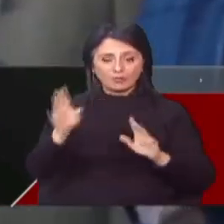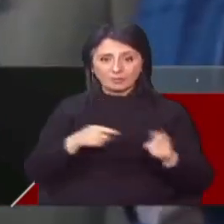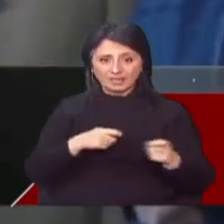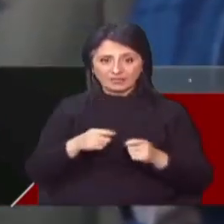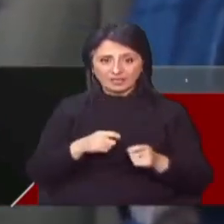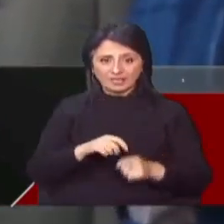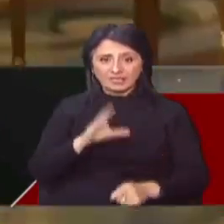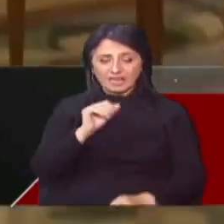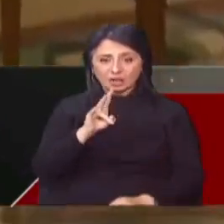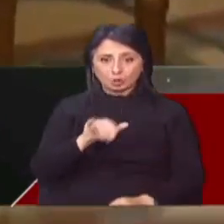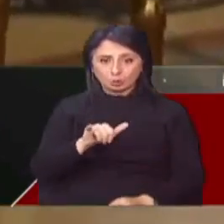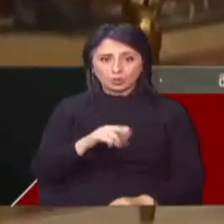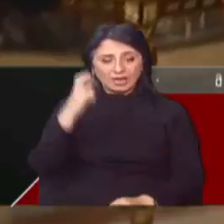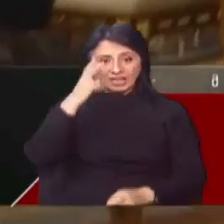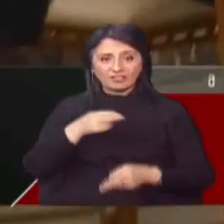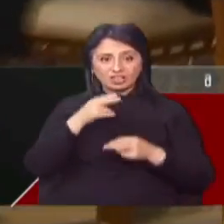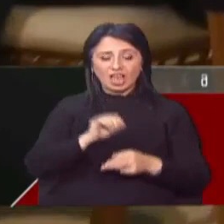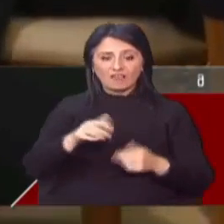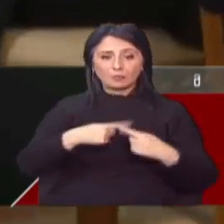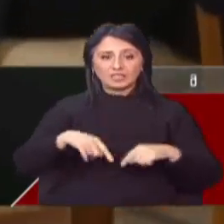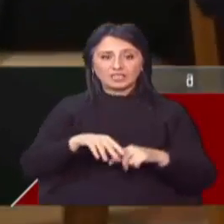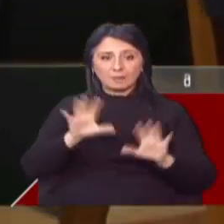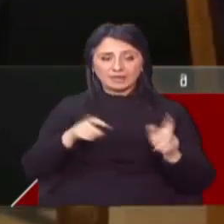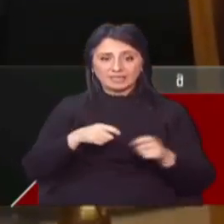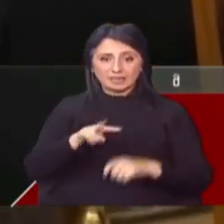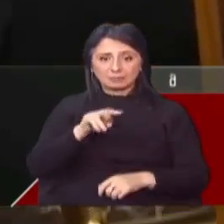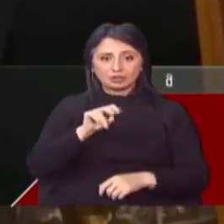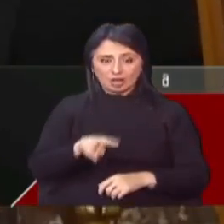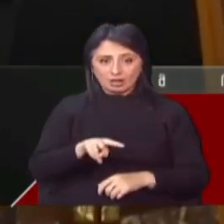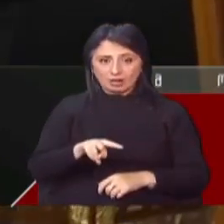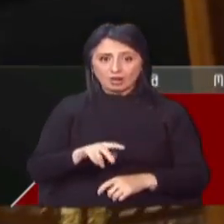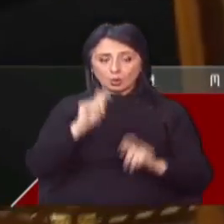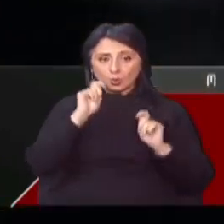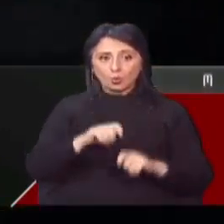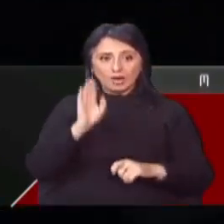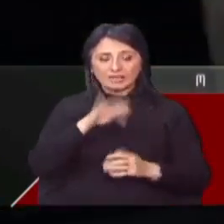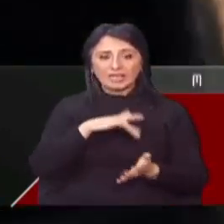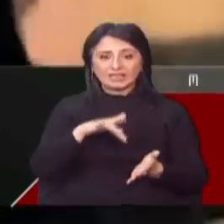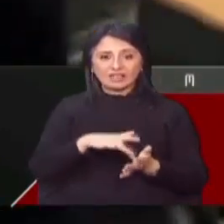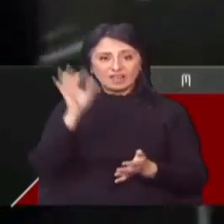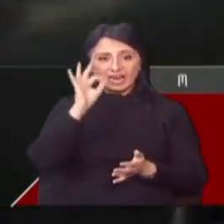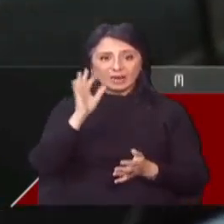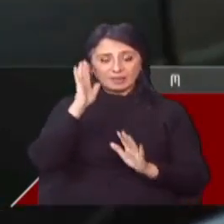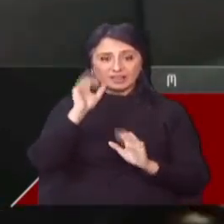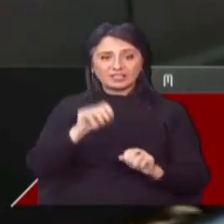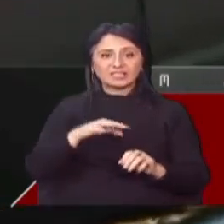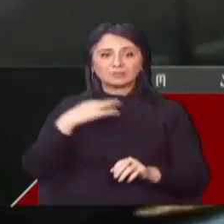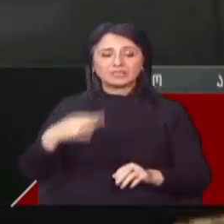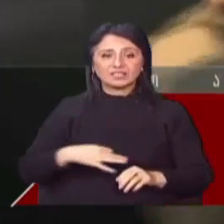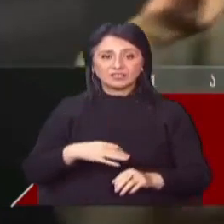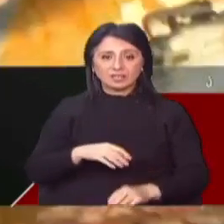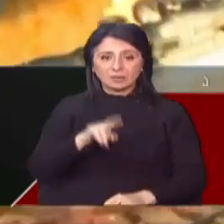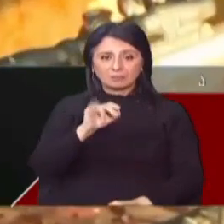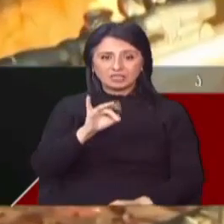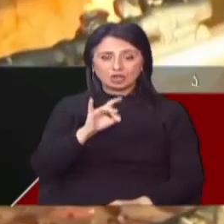პრეზიდენტმა მაია სანდუმ. კიევში ჩავიდა ევროპული საბჭოს პრეზიდენტი შარლ მიშელი. უკრაინის დედაქალაქშია გერმანიის თავდაცვის მდივანი